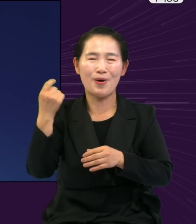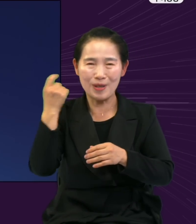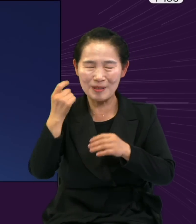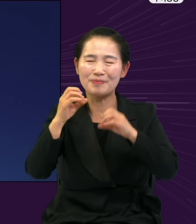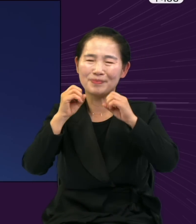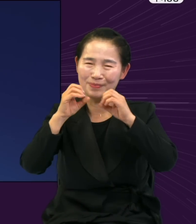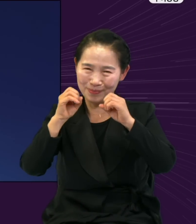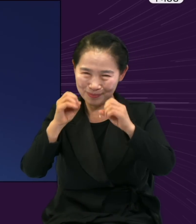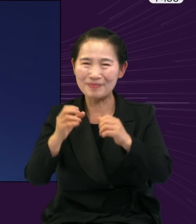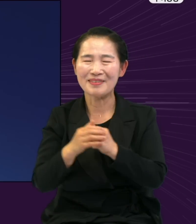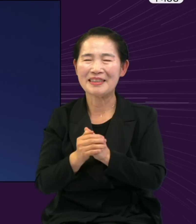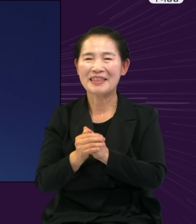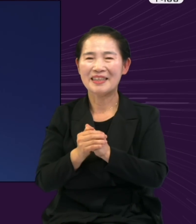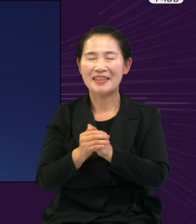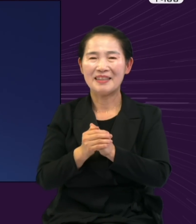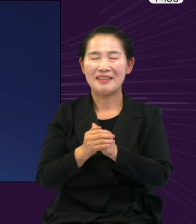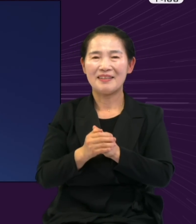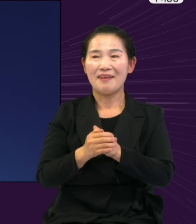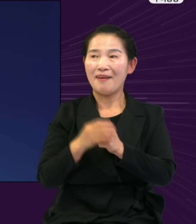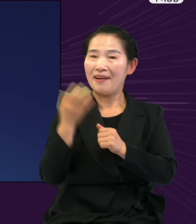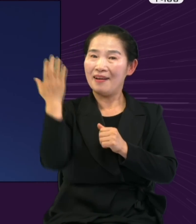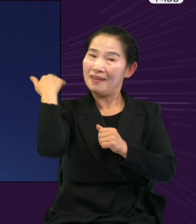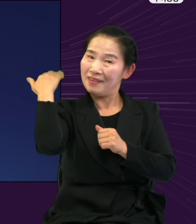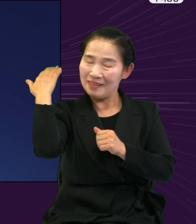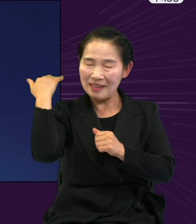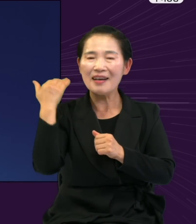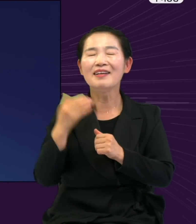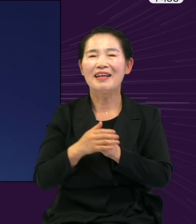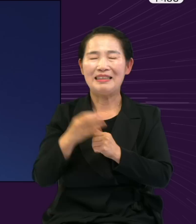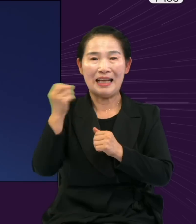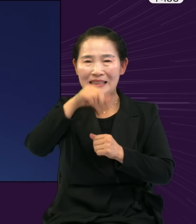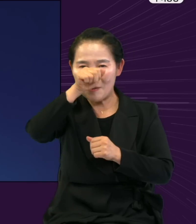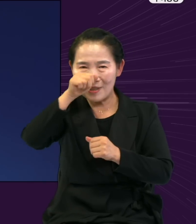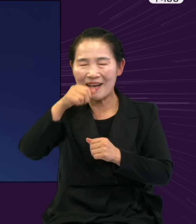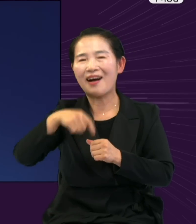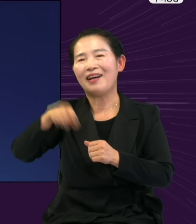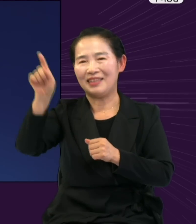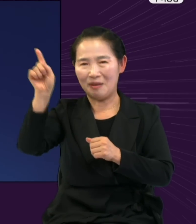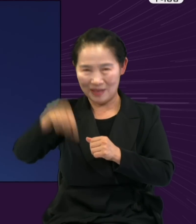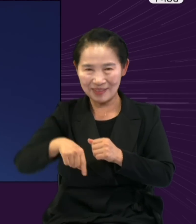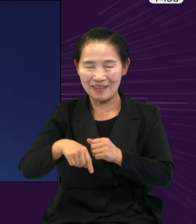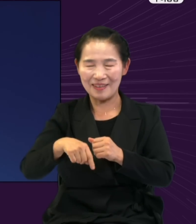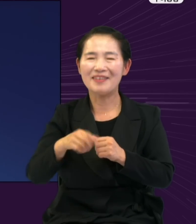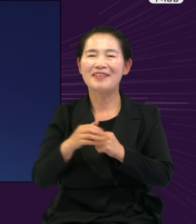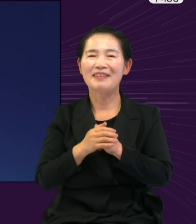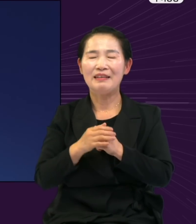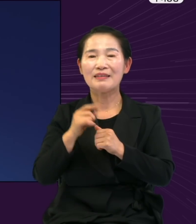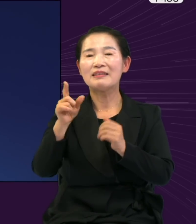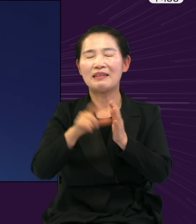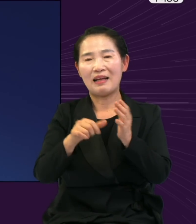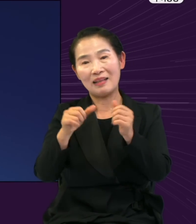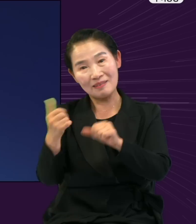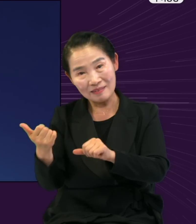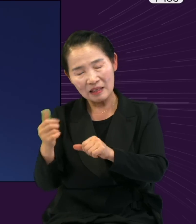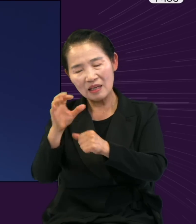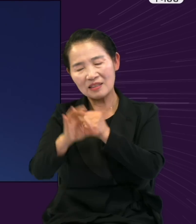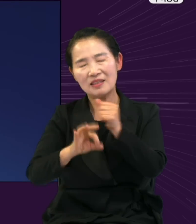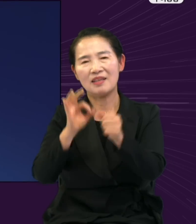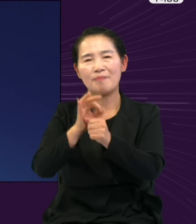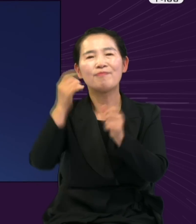부르키나파소 단기팀을 데리고 들어간 적이 있습니다. 감사하게 그때가 10주기 기념 예배를 드릴 수 있게